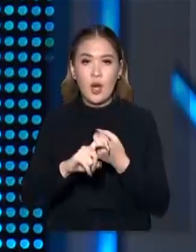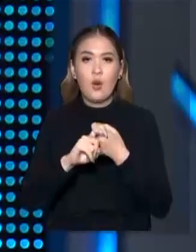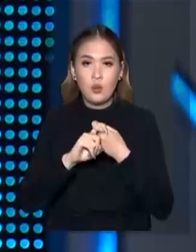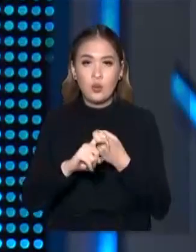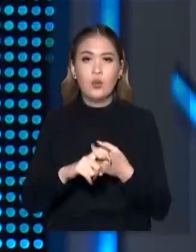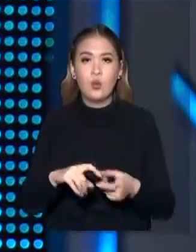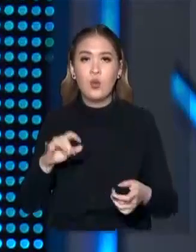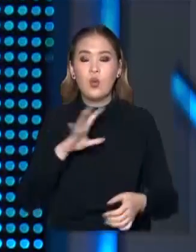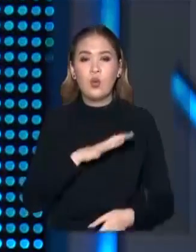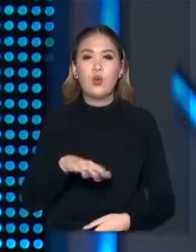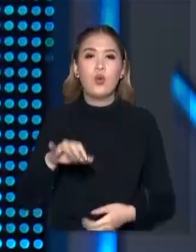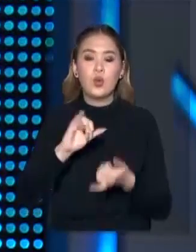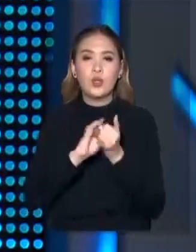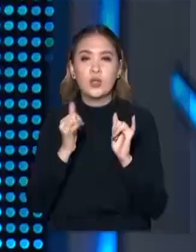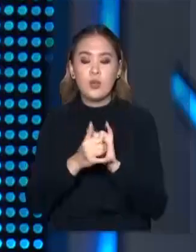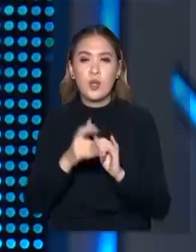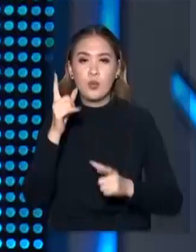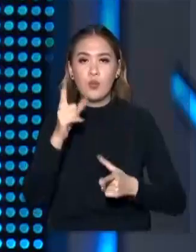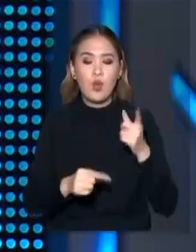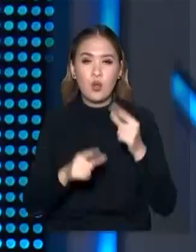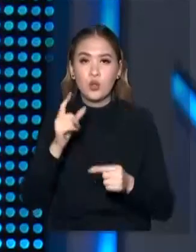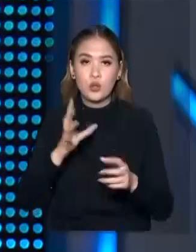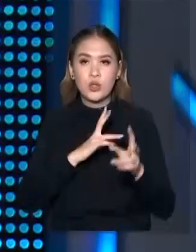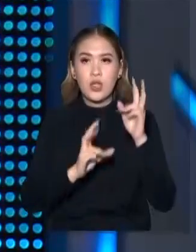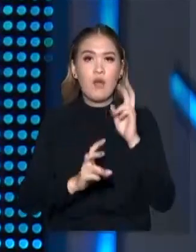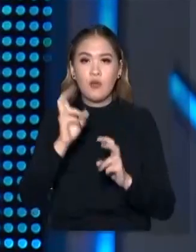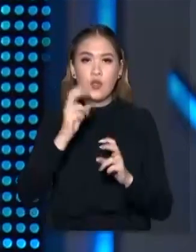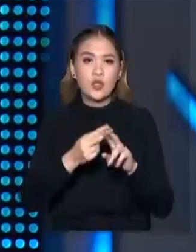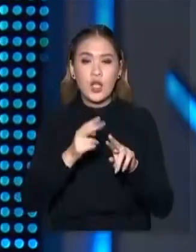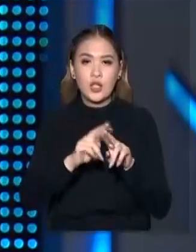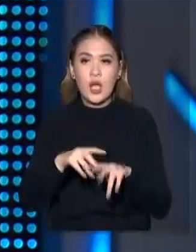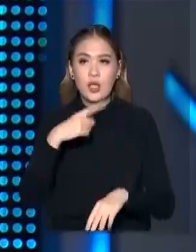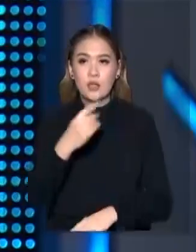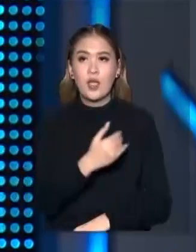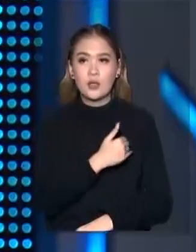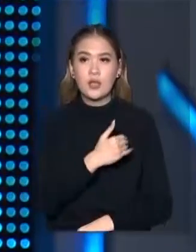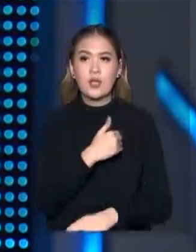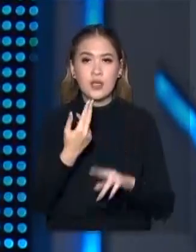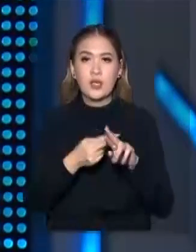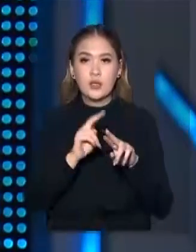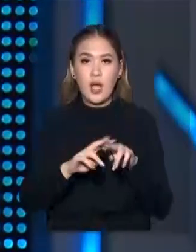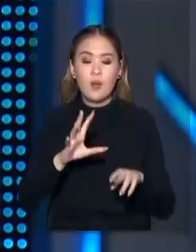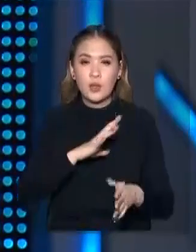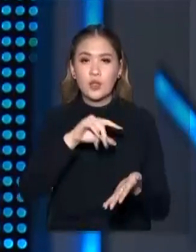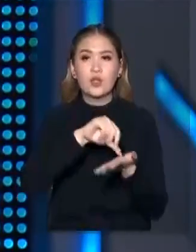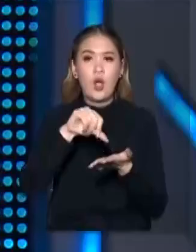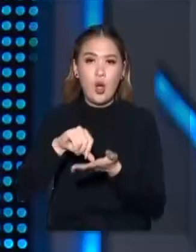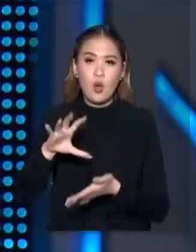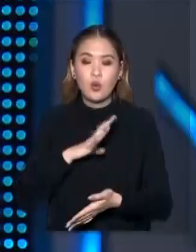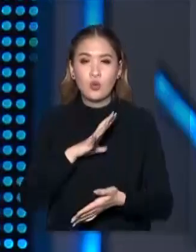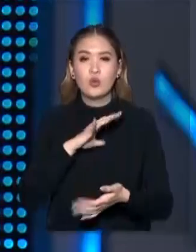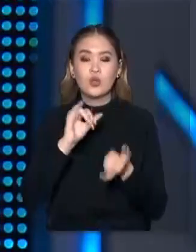ниетті. Өскемендегі сүт кәсіпорны ұжымымен кездесуінде ол солай деді. Сондай-ақ тағы бір кандидат Өскемен су